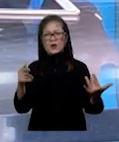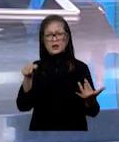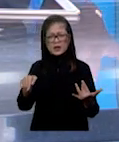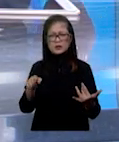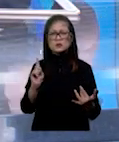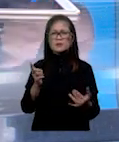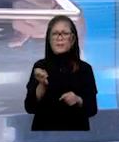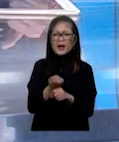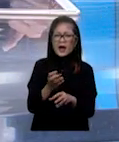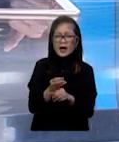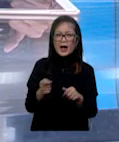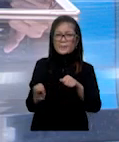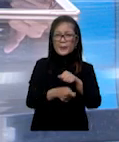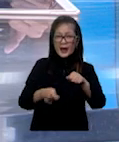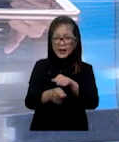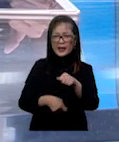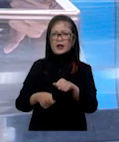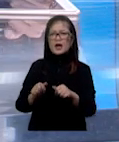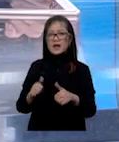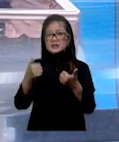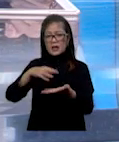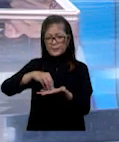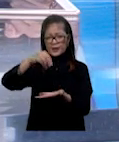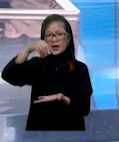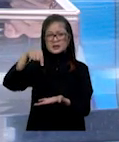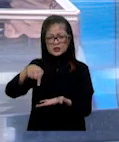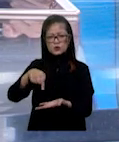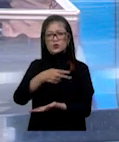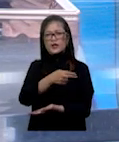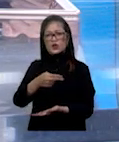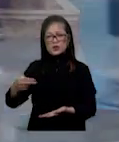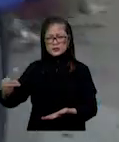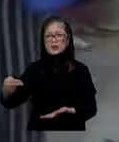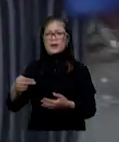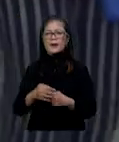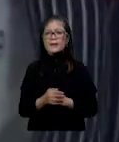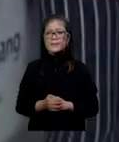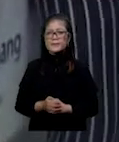gagal panen di sejumlah sentra penghasil beras di tanah air.